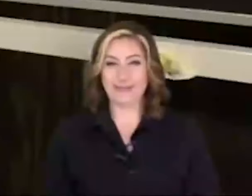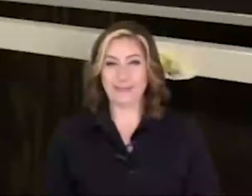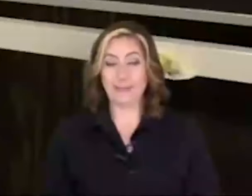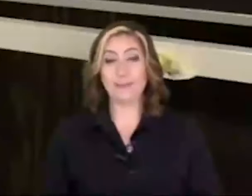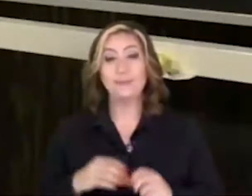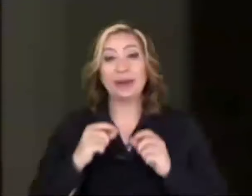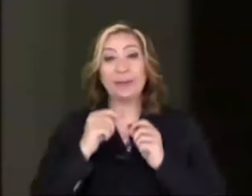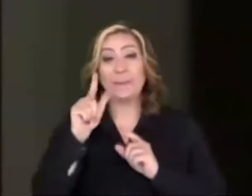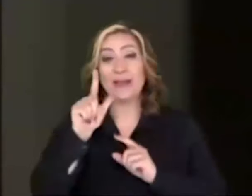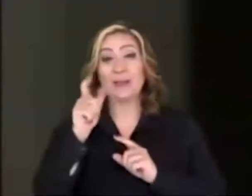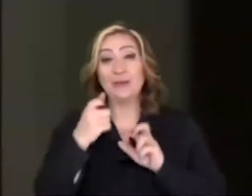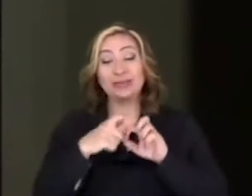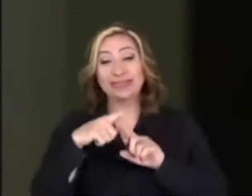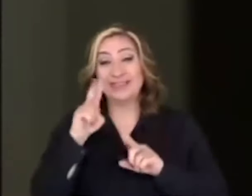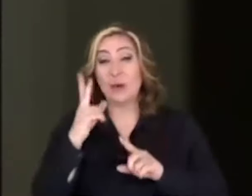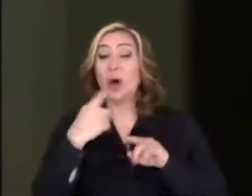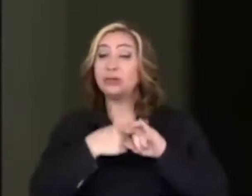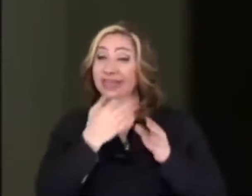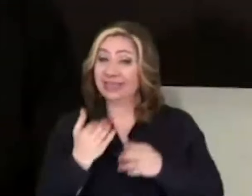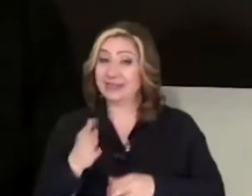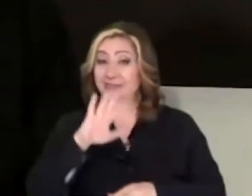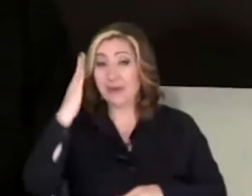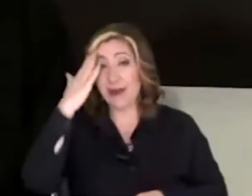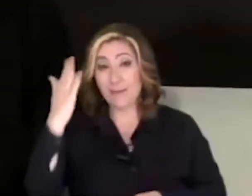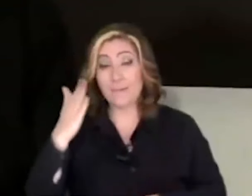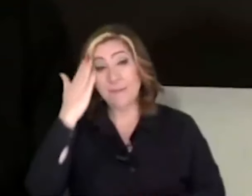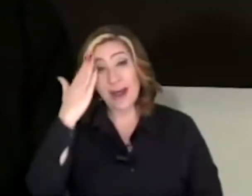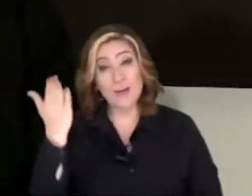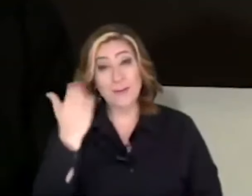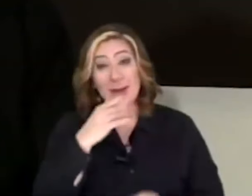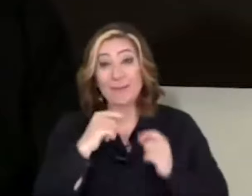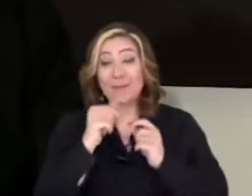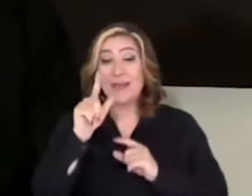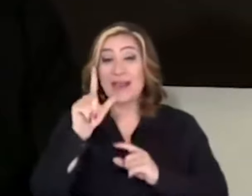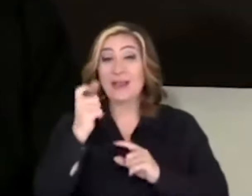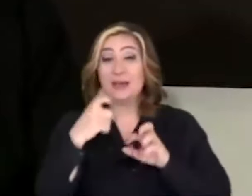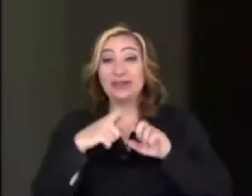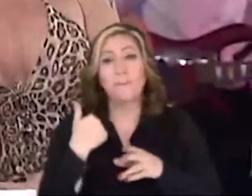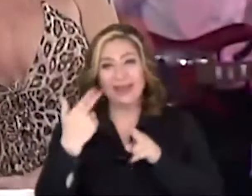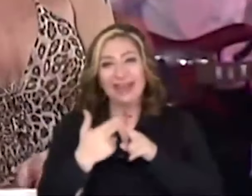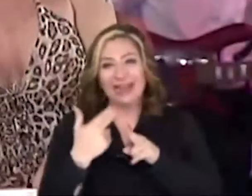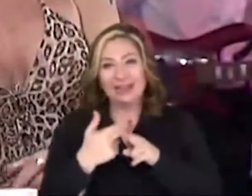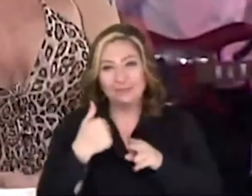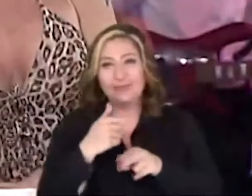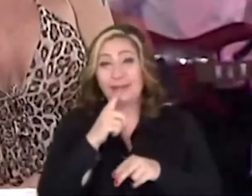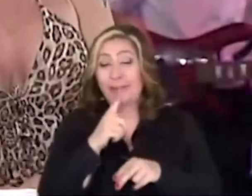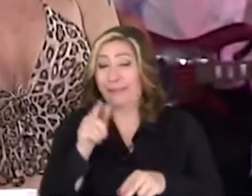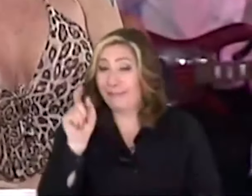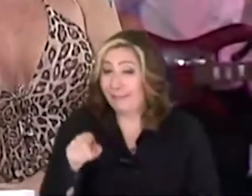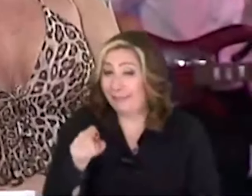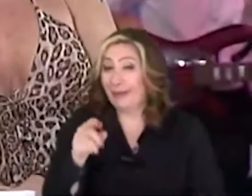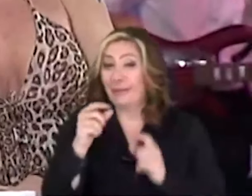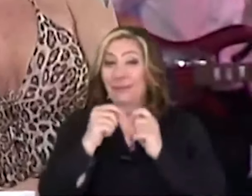Billur TV'ye hoş geldiniz. Merhaba, Billur TV'deyiz yine. Merhaba efendim, Billur TV'ye hoş geldiniz. Üşendiğim